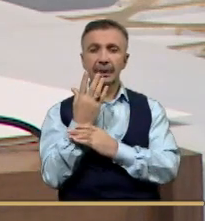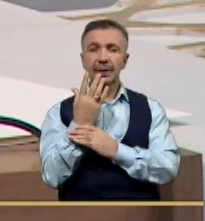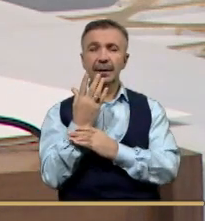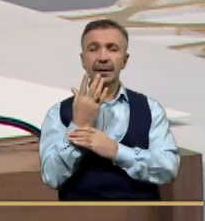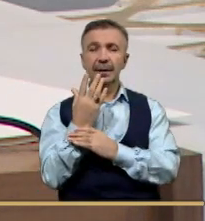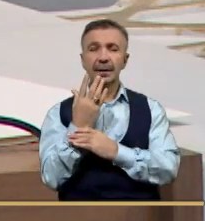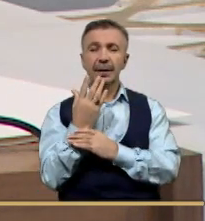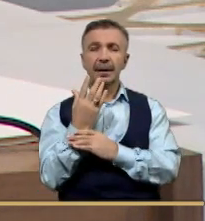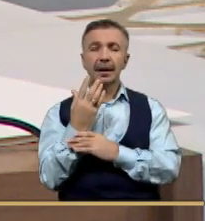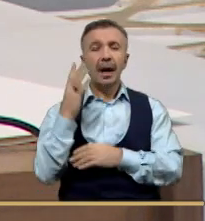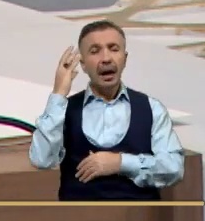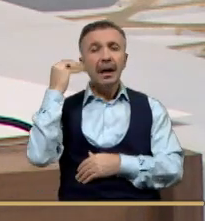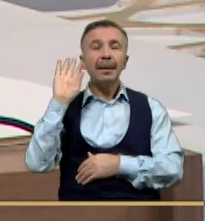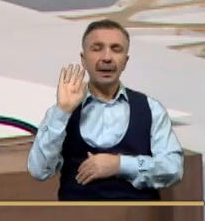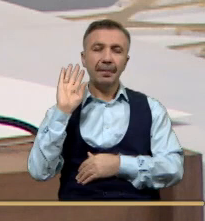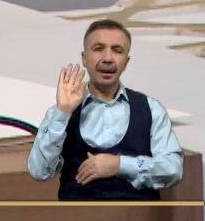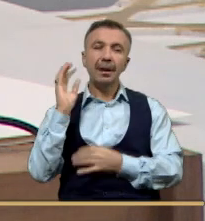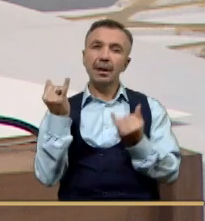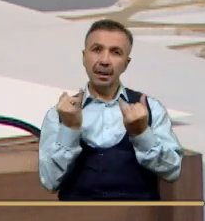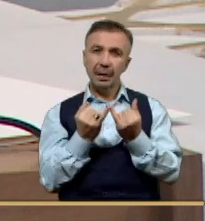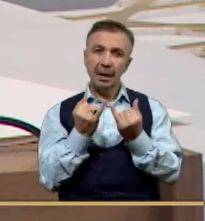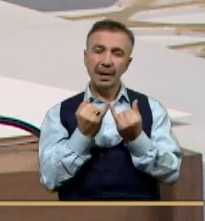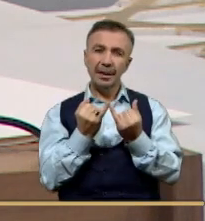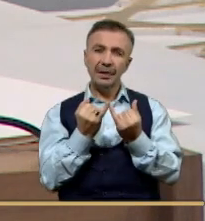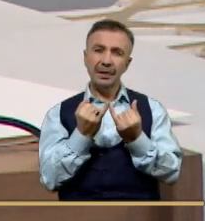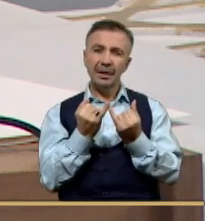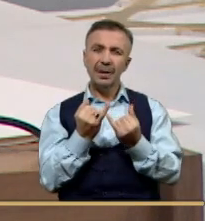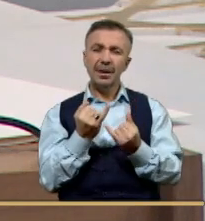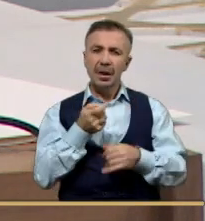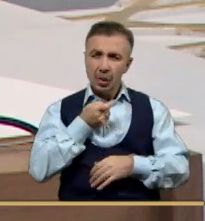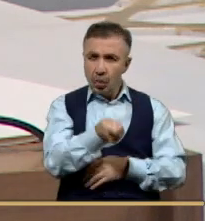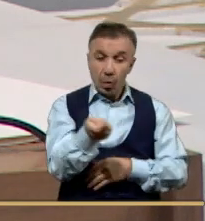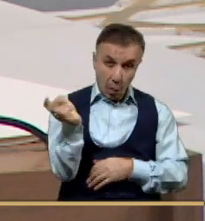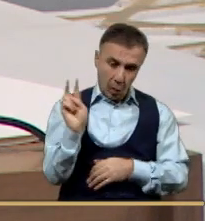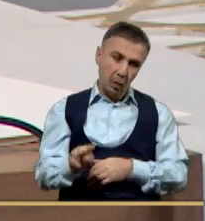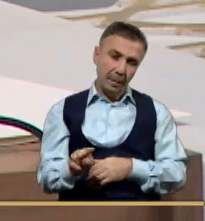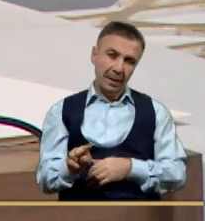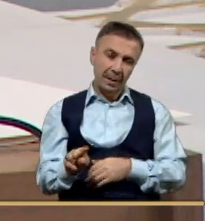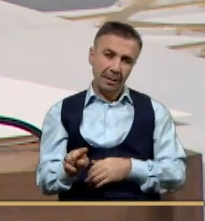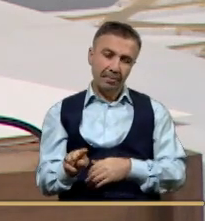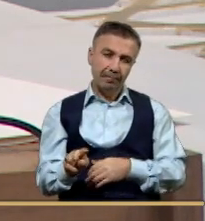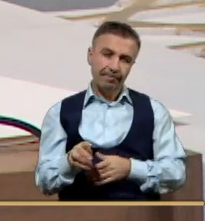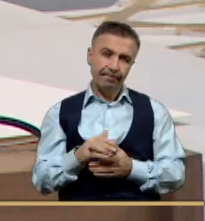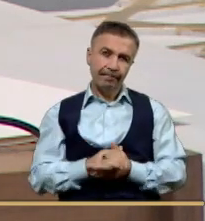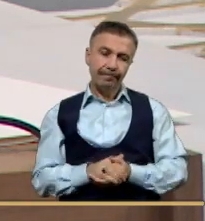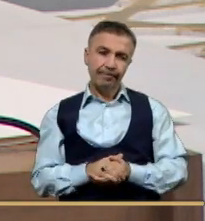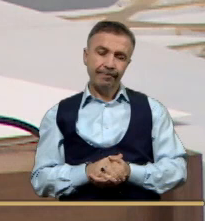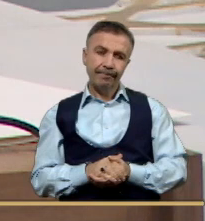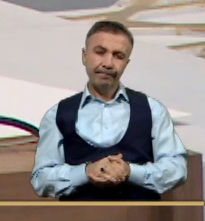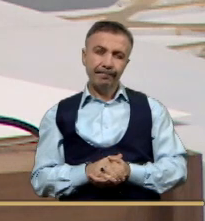bile. Ve kardeşini imha etmenin, onu öldürmenin